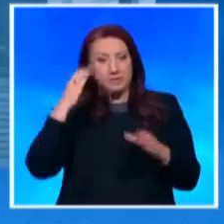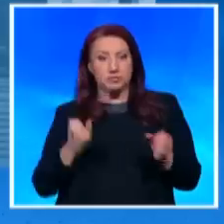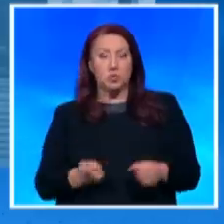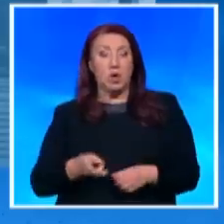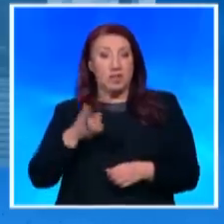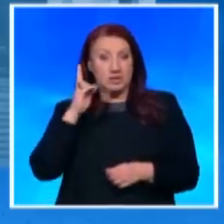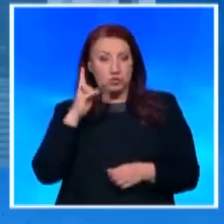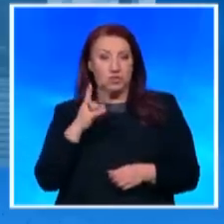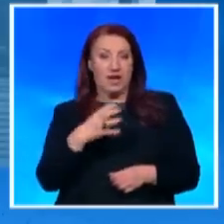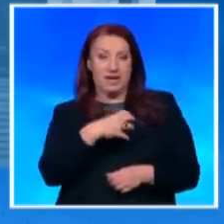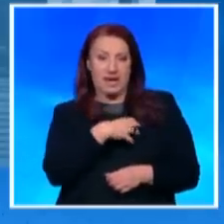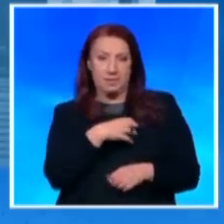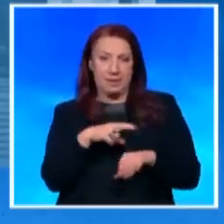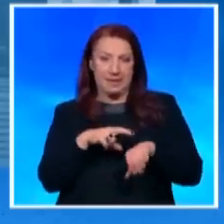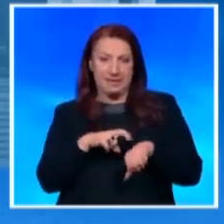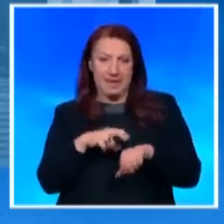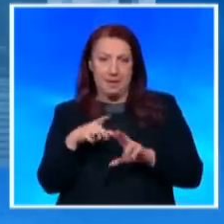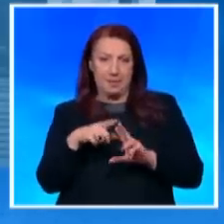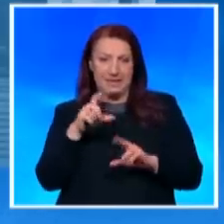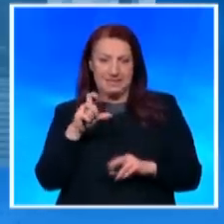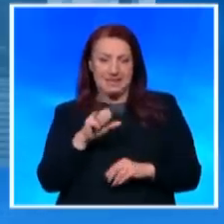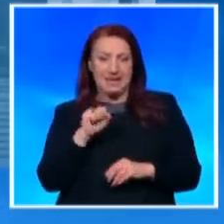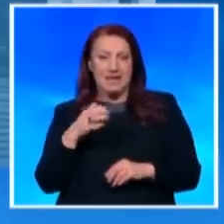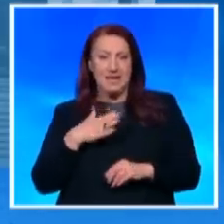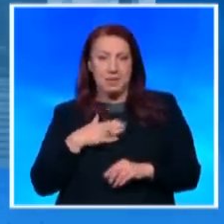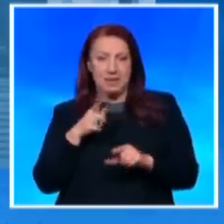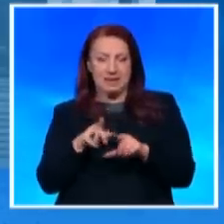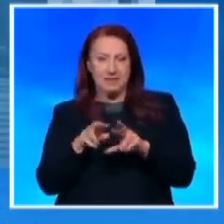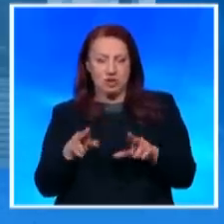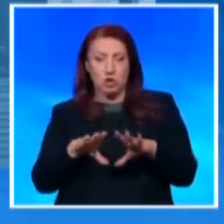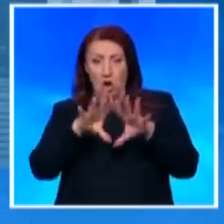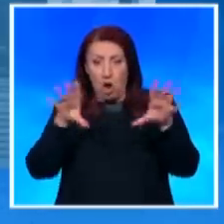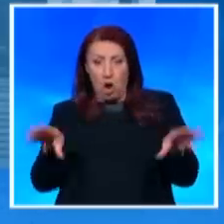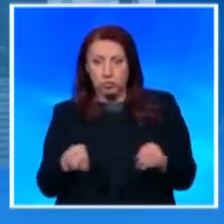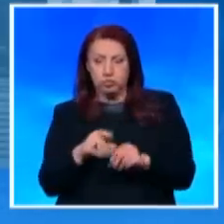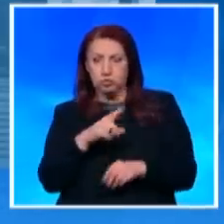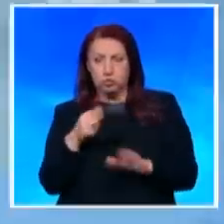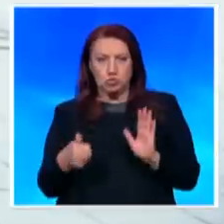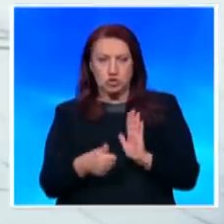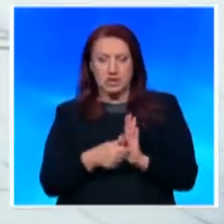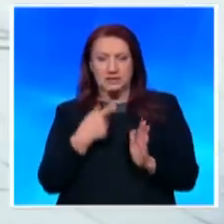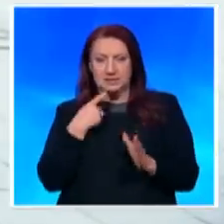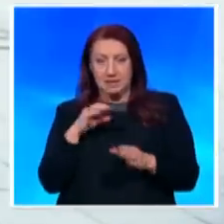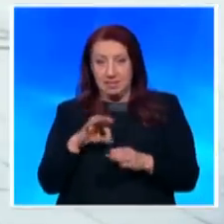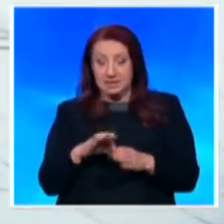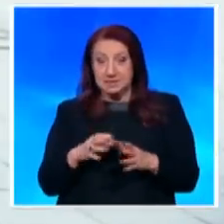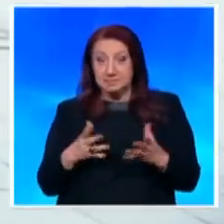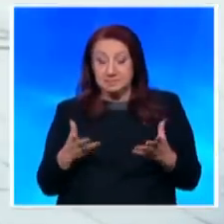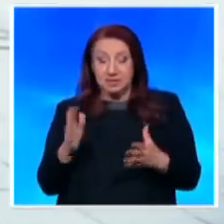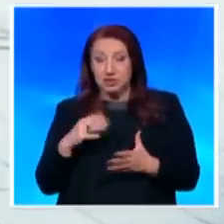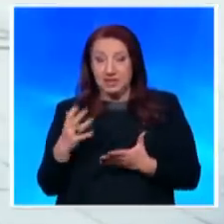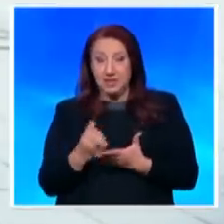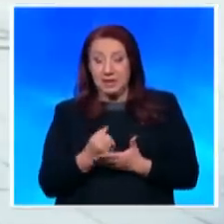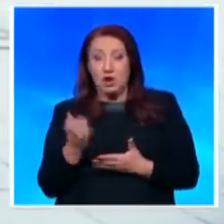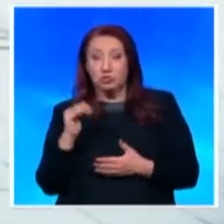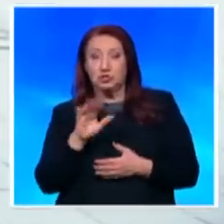и Има такъв народ. Това прави 116 гласа. Дали ще се намерят още 5 гласа, откъде и ще има ли игра